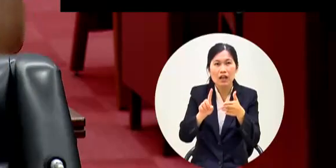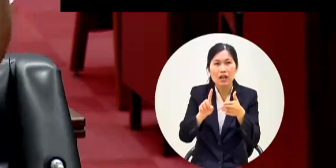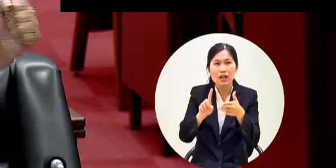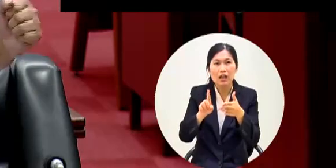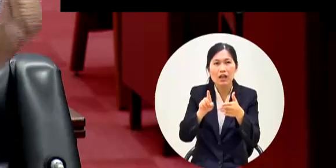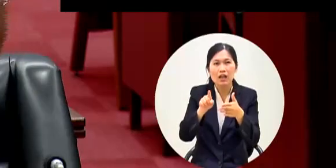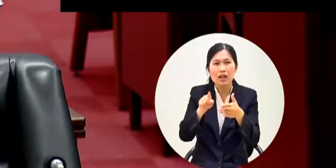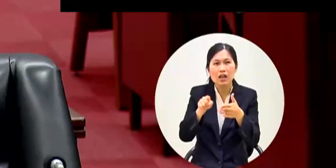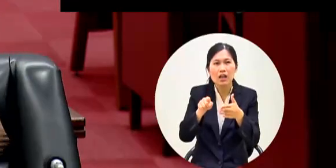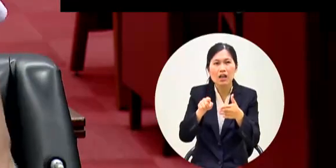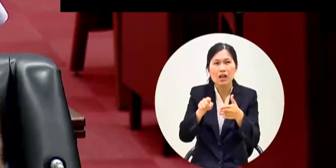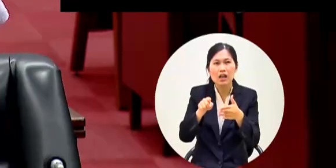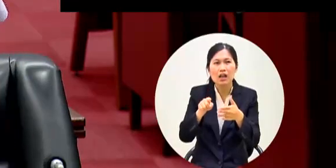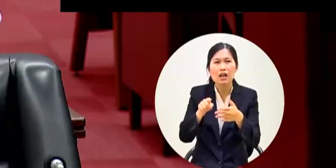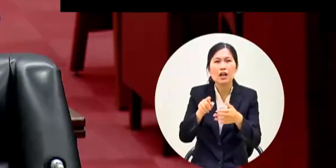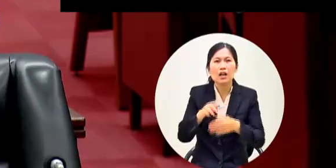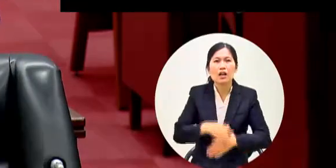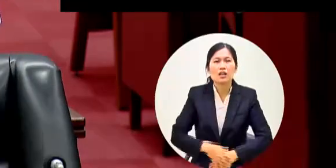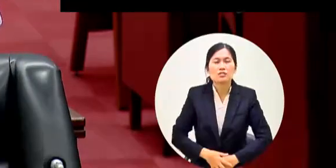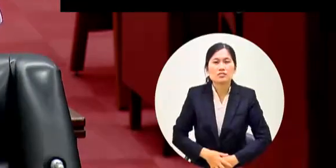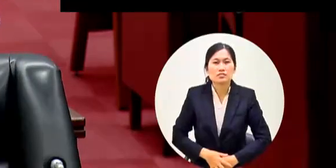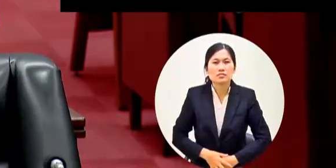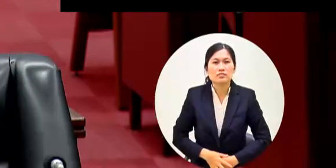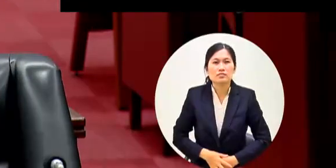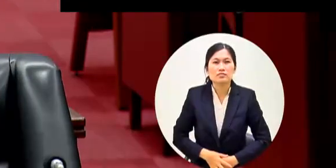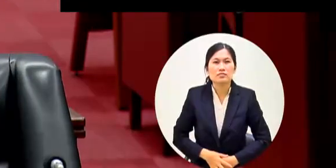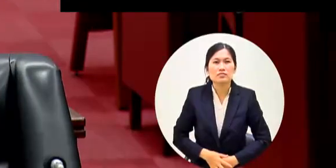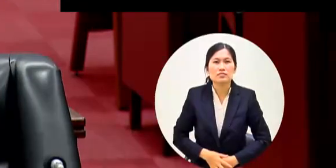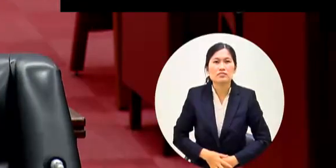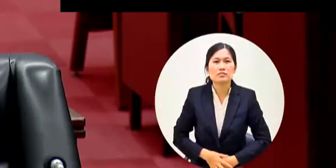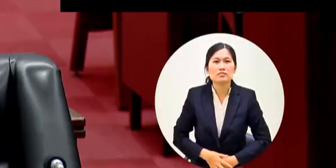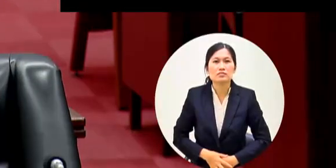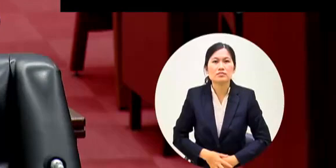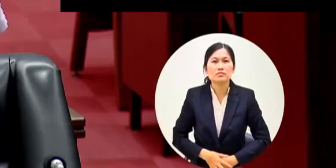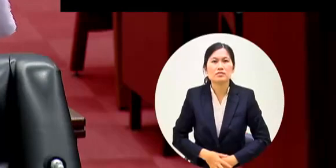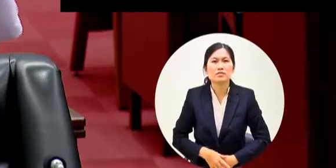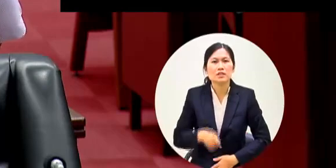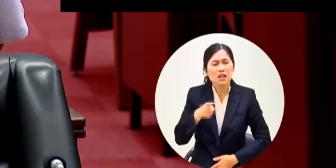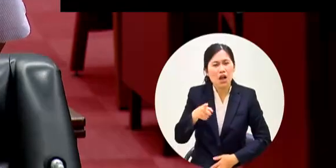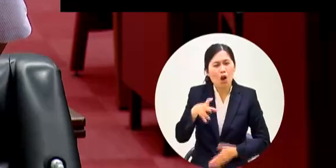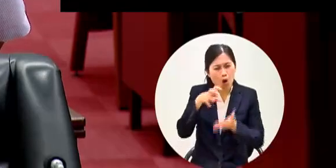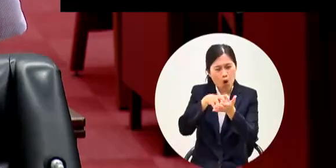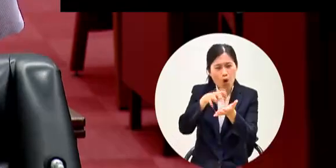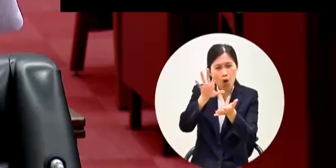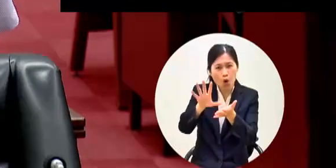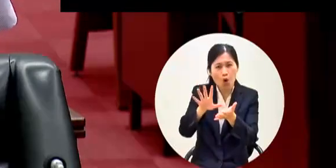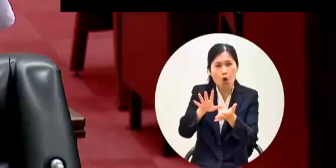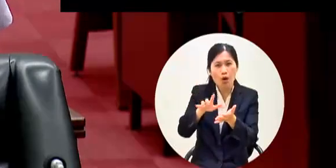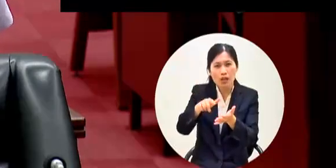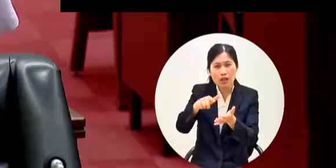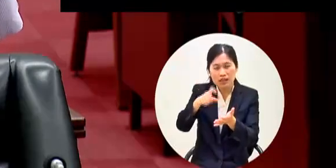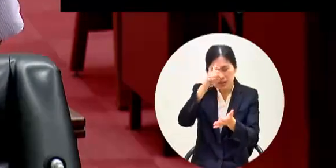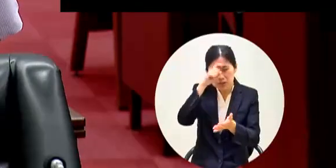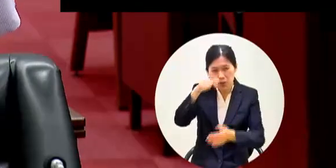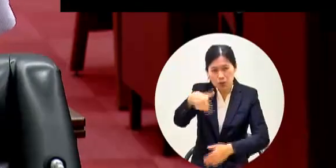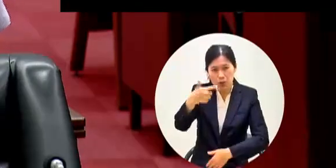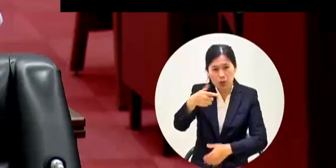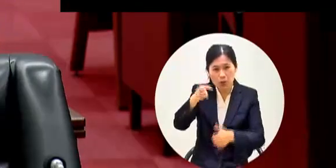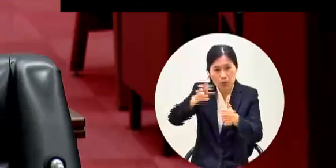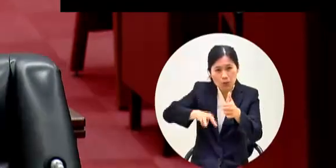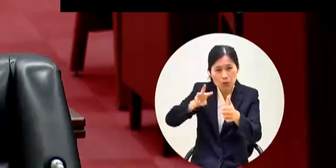家一餐30元，请问一下，怎么让老人家吃得健康？